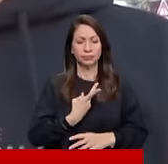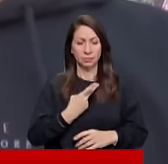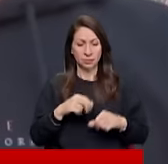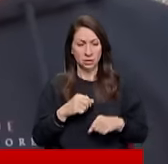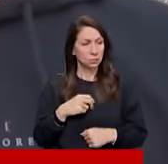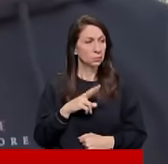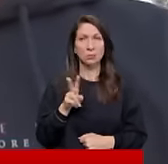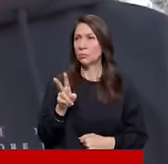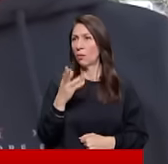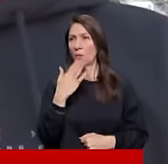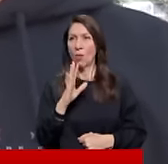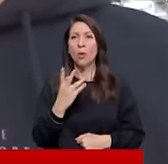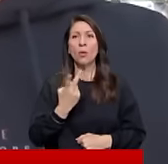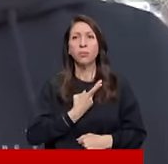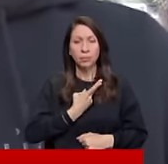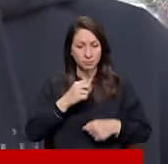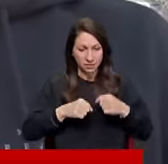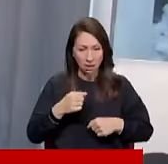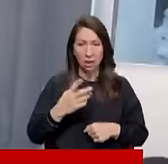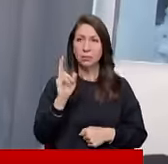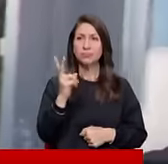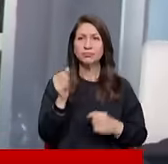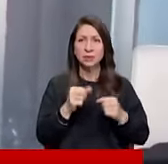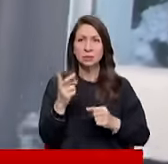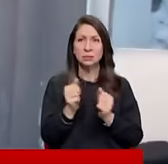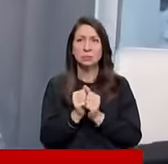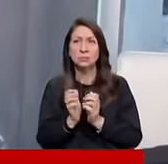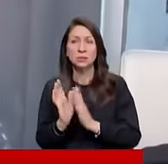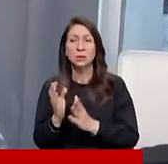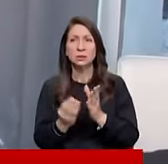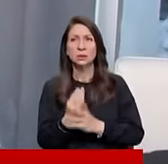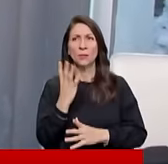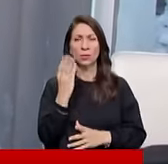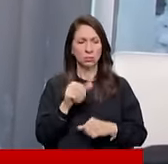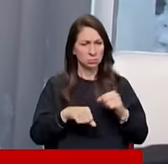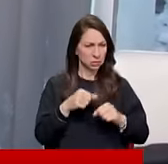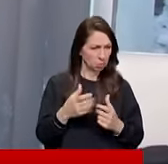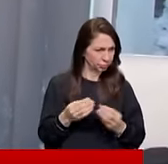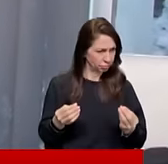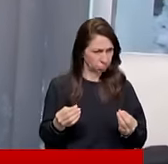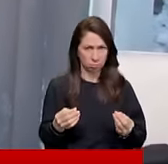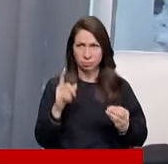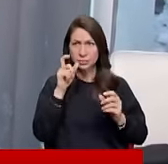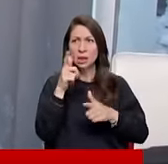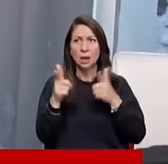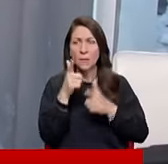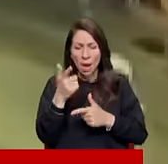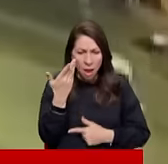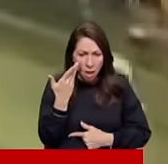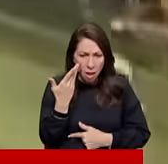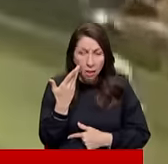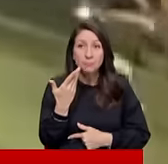etrafa bakınıyor bir. Kendi bisikleti benim bisikletim sürüp götürüyor. İş yeri sahibi sabah olduğunda bisikletini göremeyince kamera görüntülerini